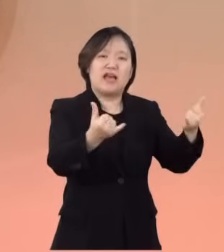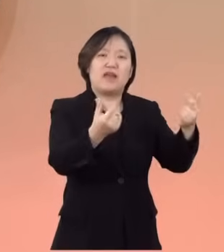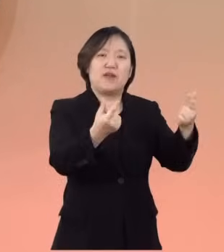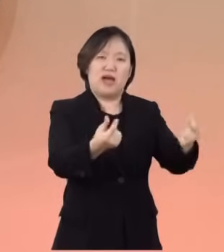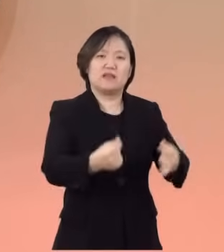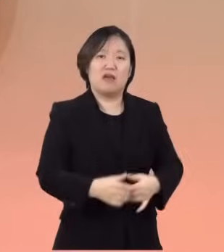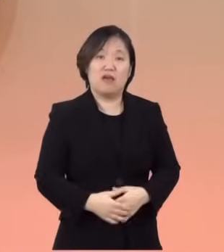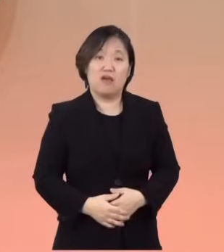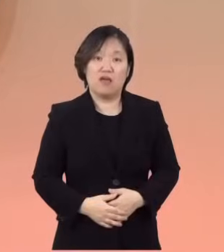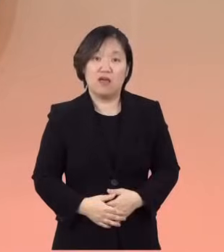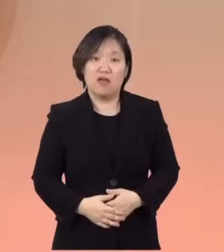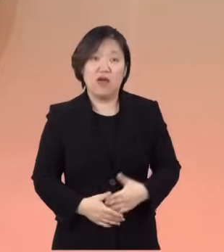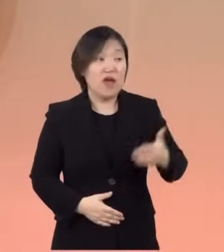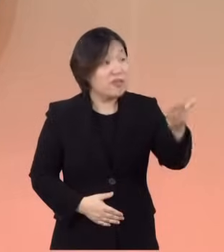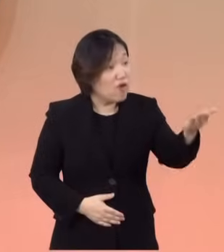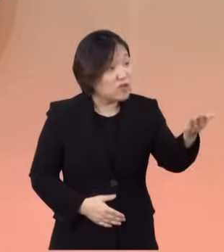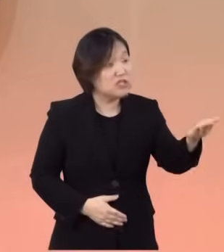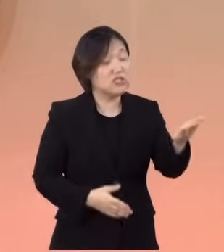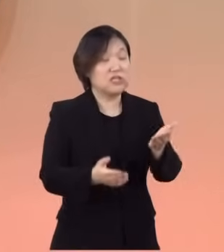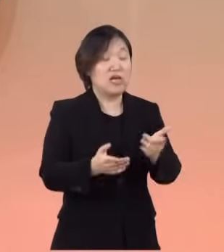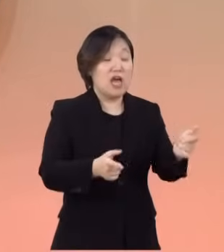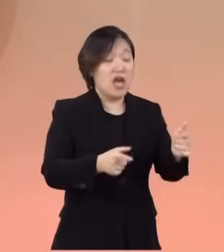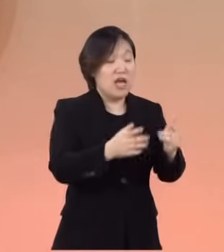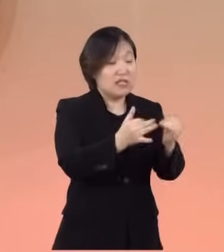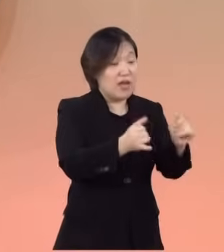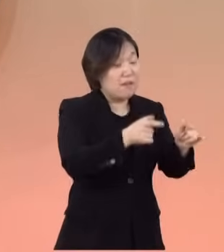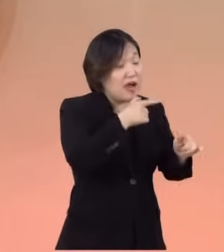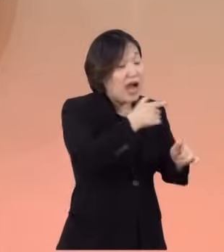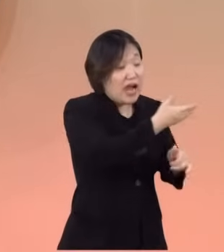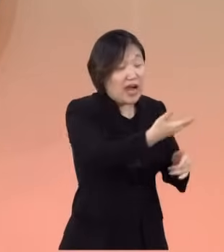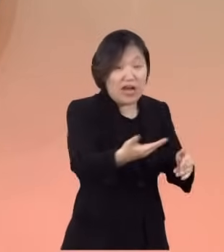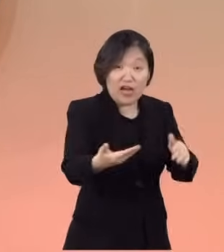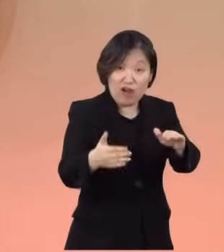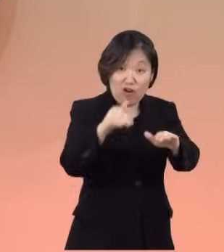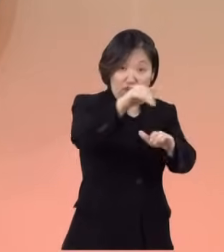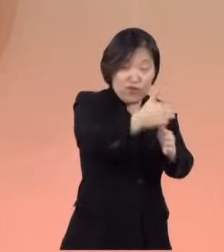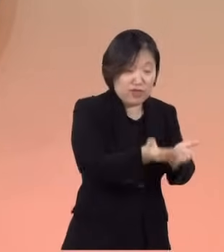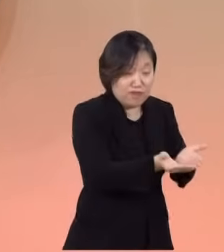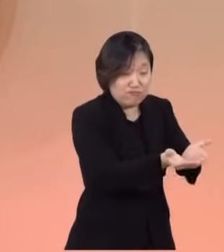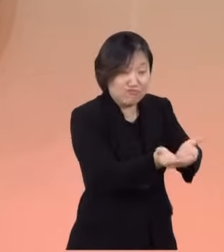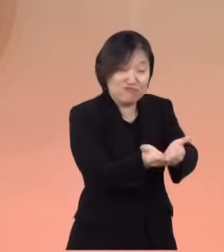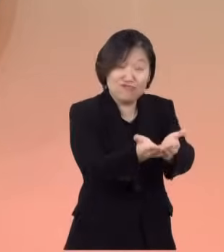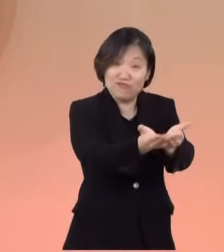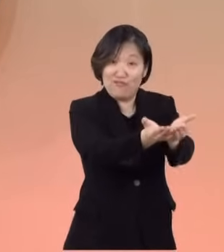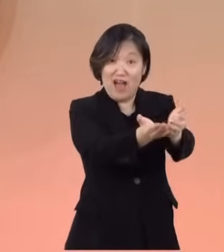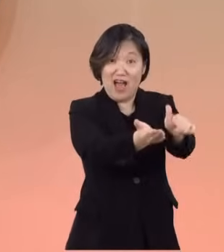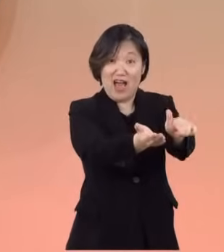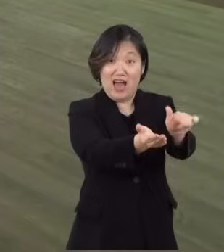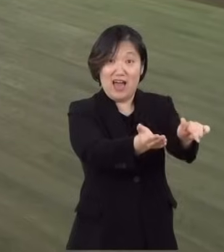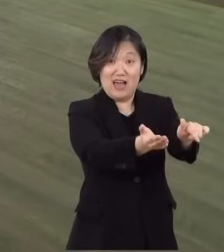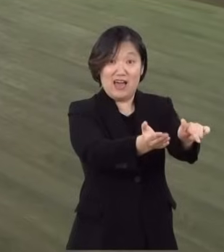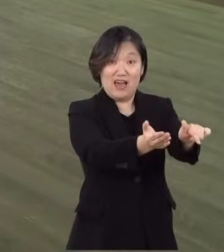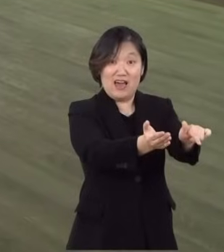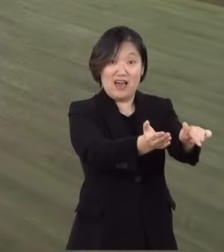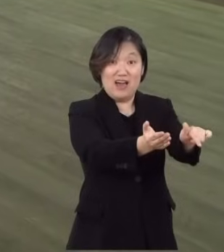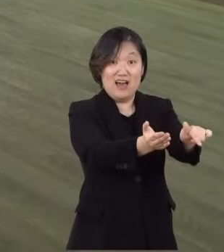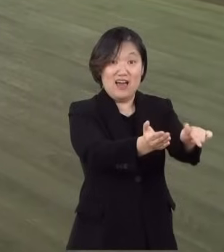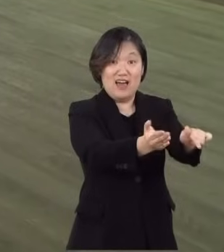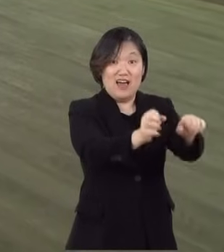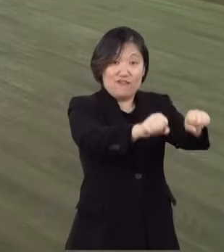그대는 강을 사람이 강을 건너게 배를 태워 주는 뱃사공이 아며